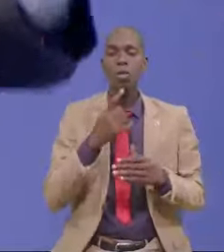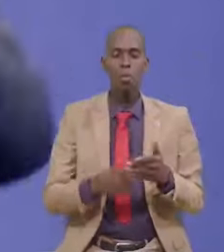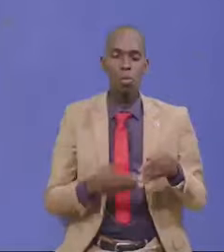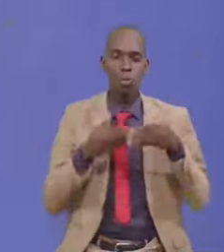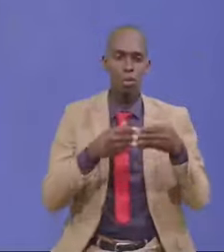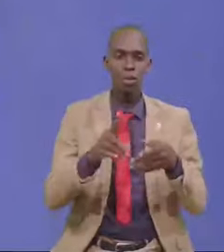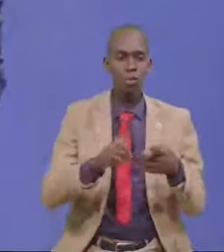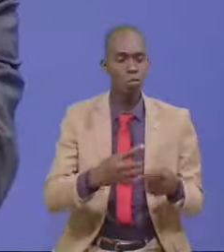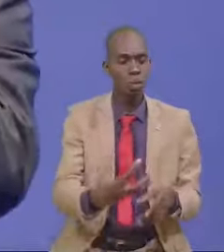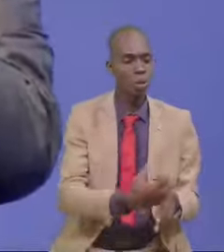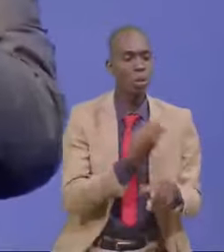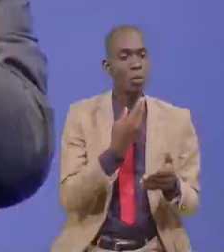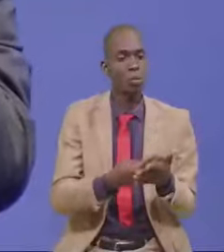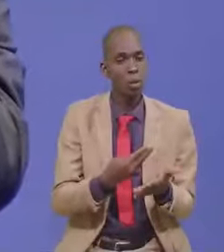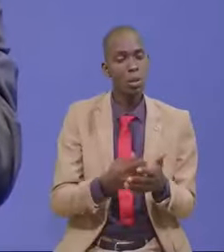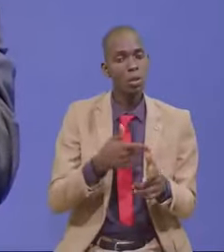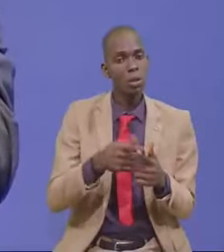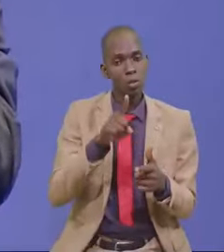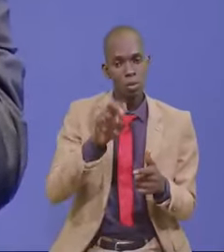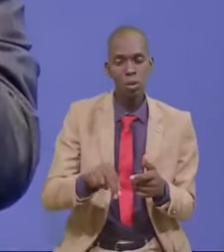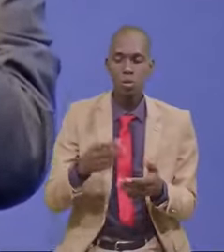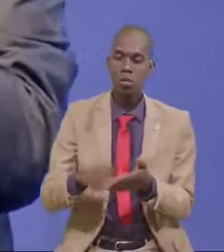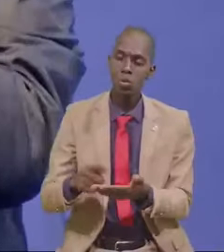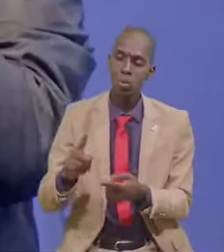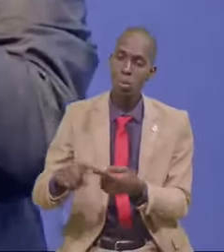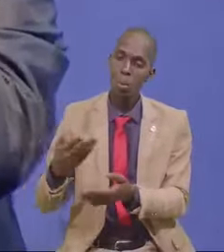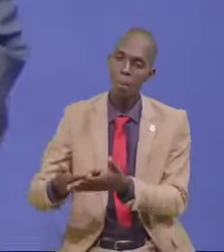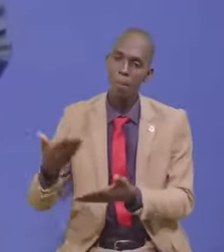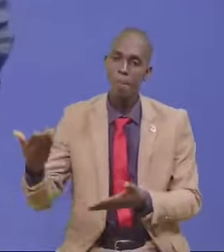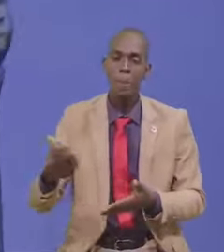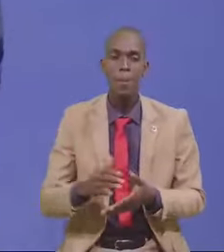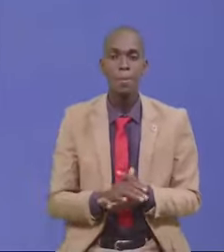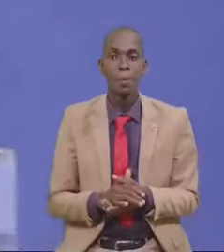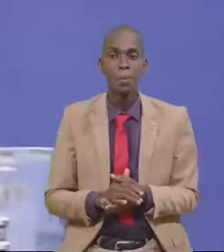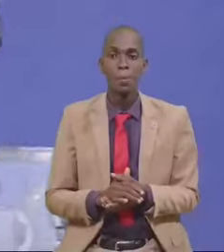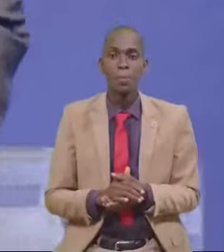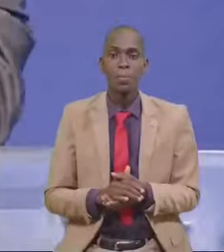Maintenant, cette insatisfaction, c'est ça qui vous pousse à chercher l'argent pour pouvoir acheter.